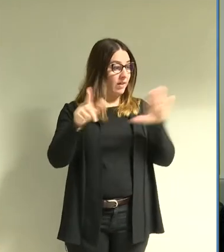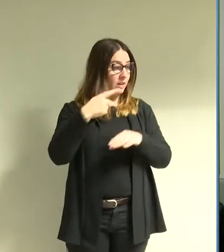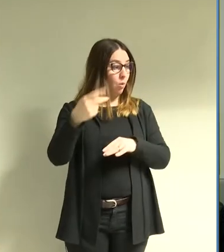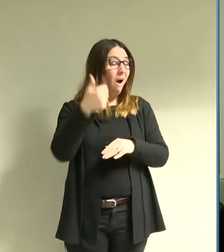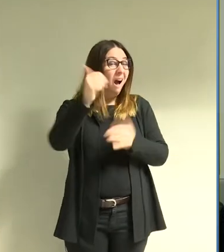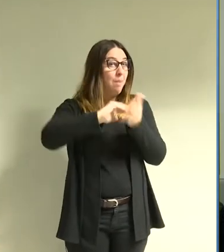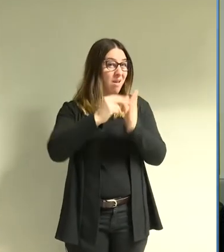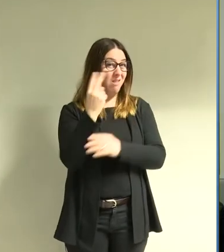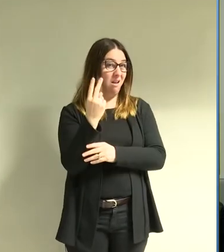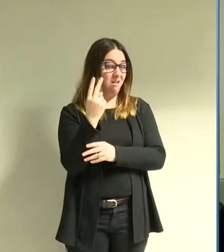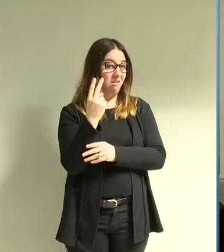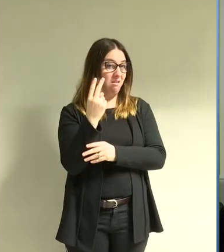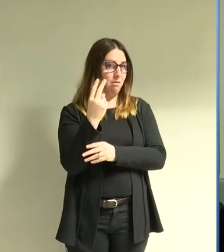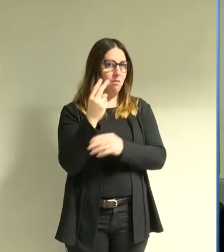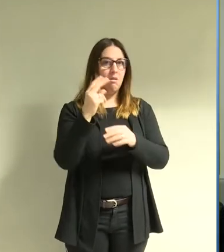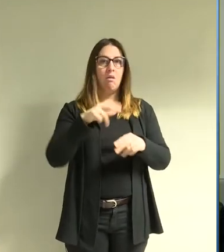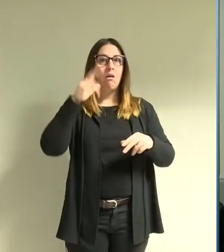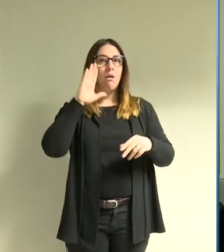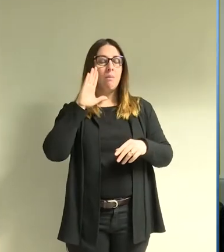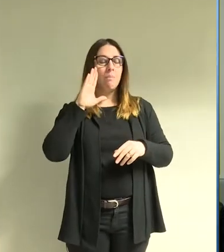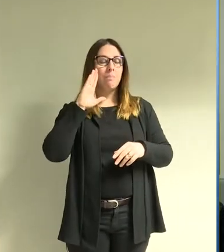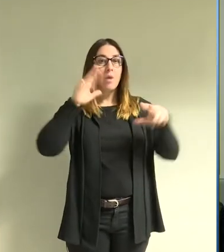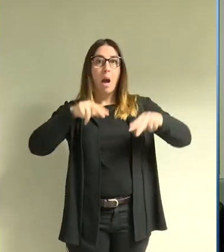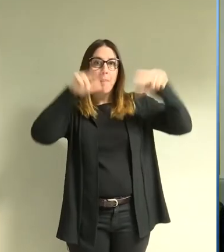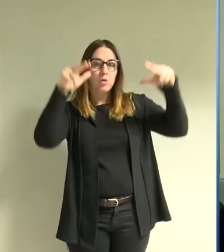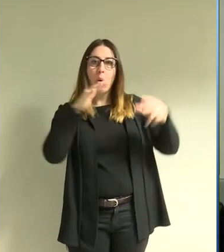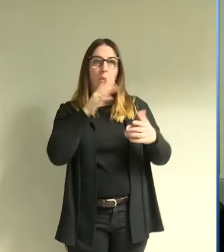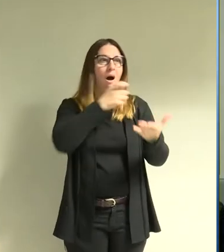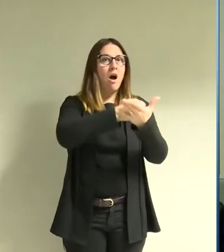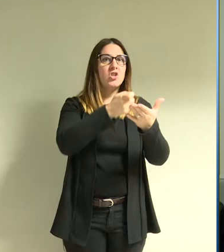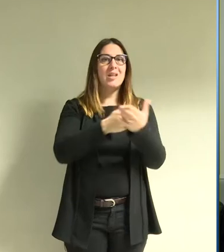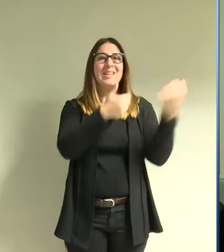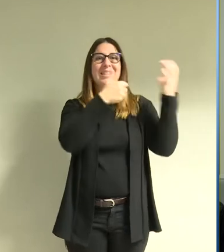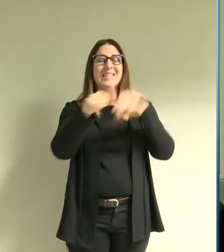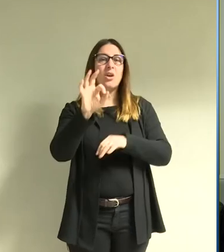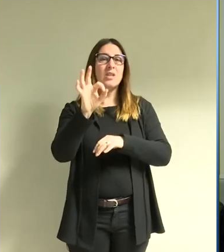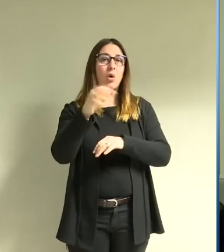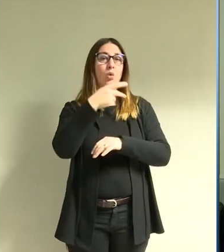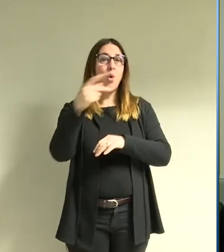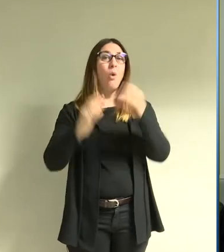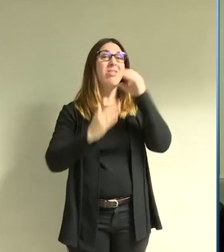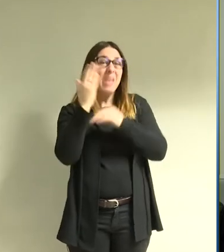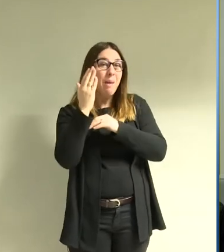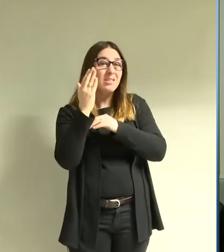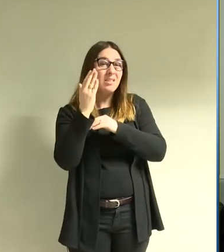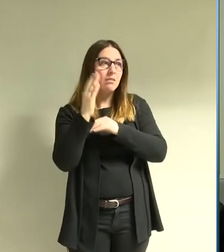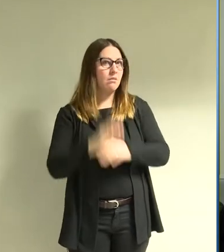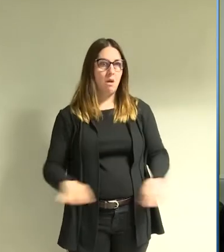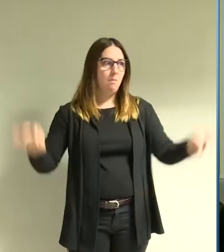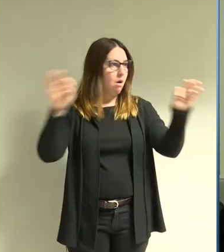mètre carré les logements ne trouve pas acquéreur à plus de 650 euros du mètre carré sur l'art lequin